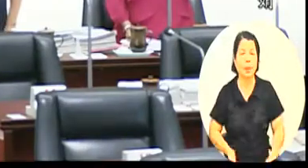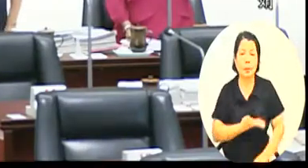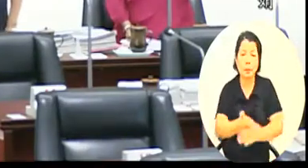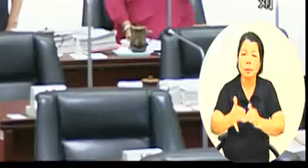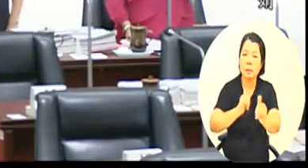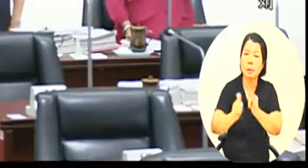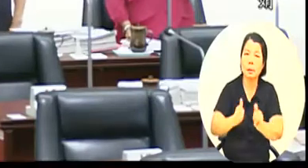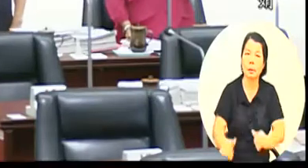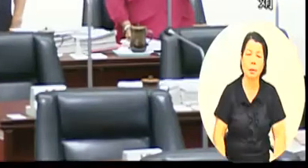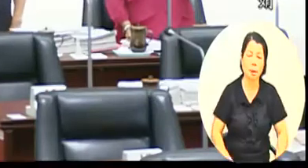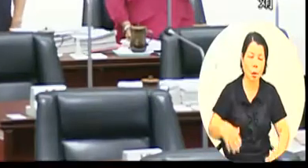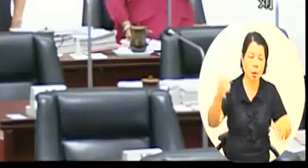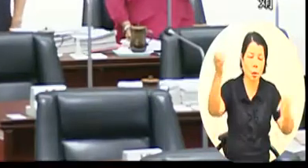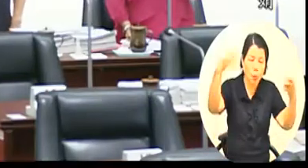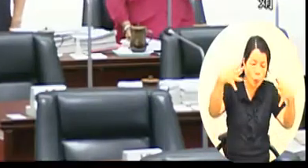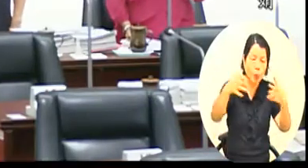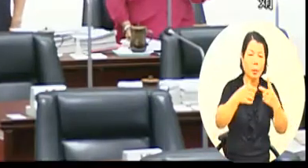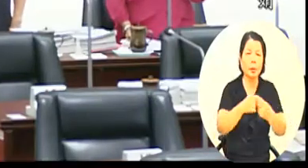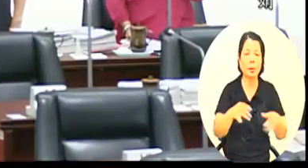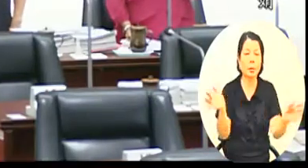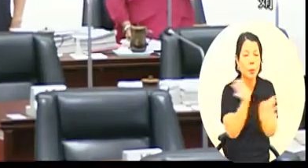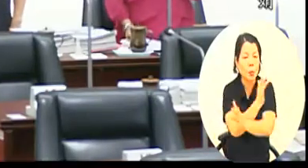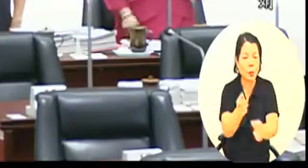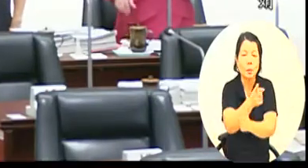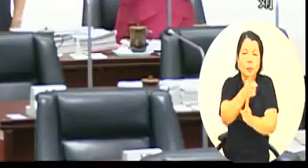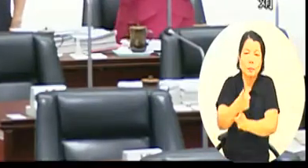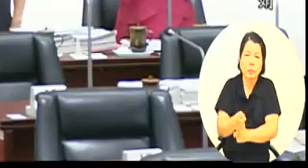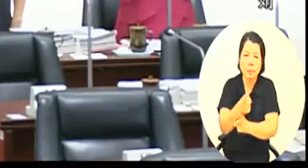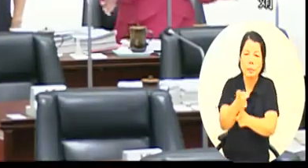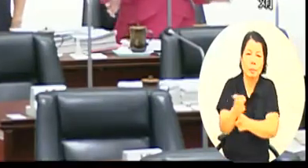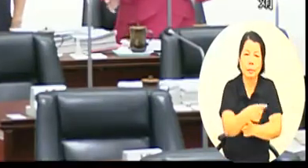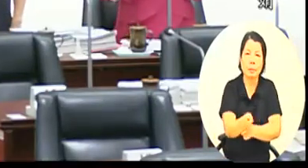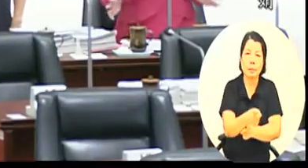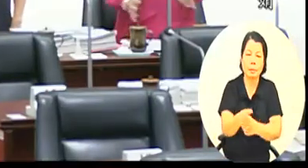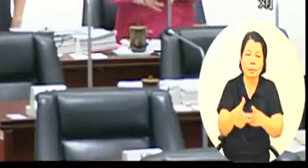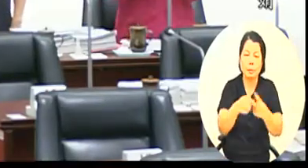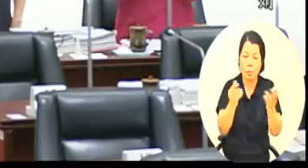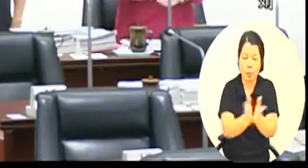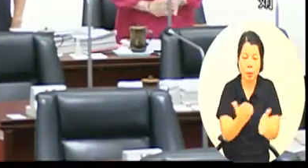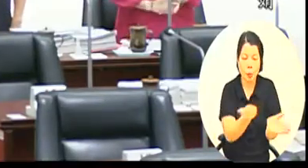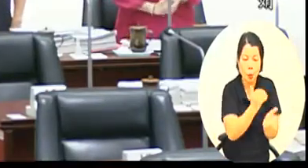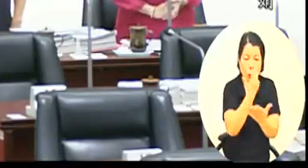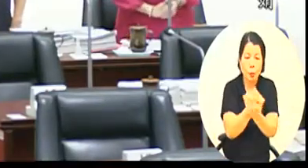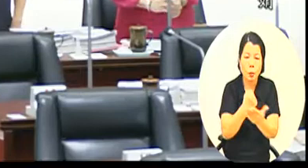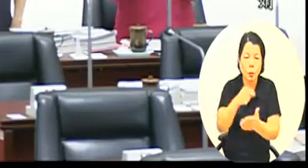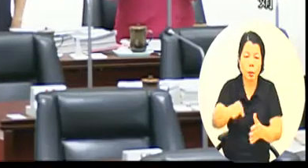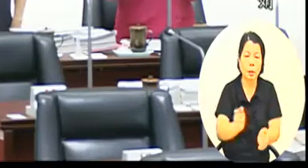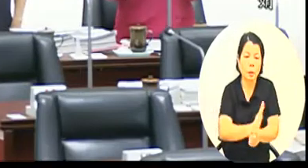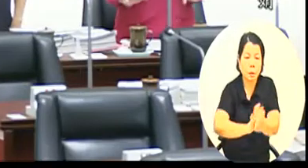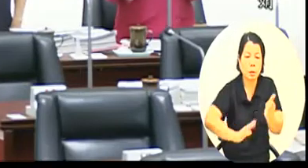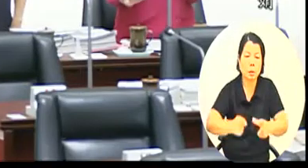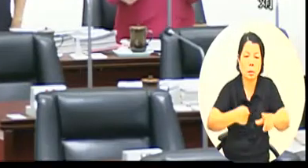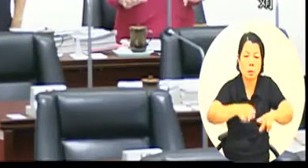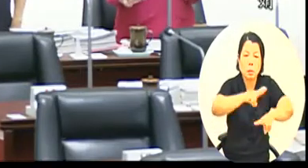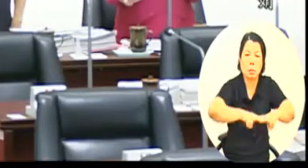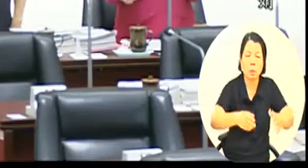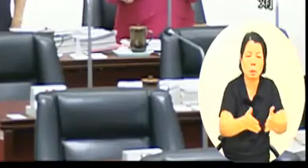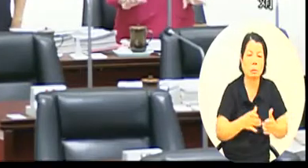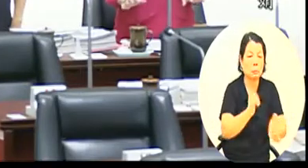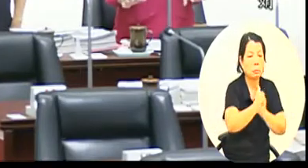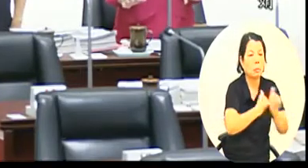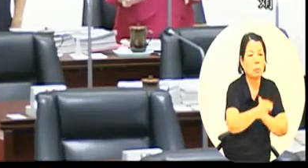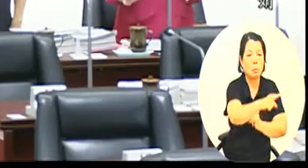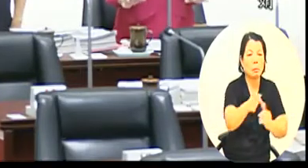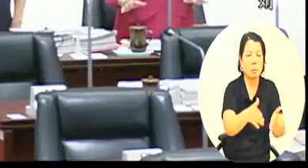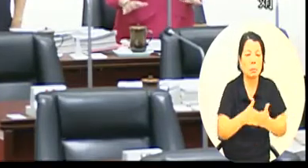有采光安全，我们的消防空间我能够把它预留出来，而不影响到公共安全，不影响到人民生命的